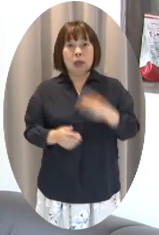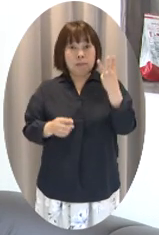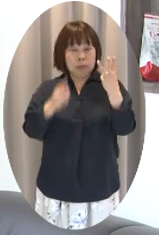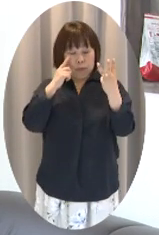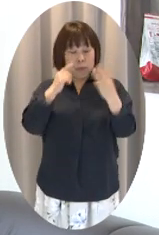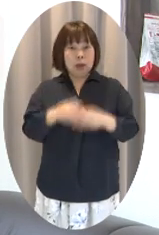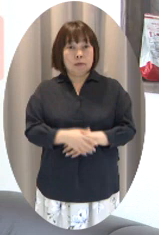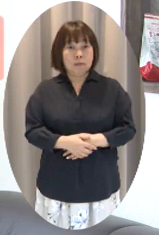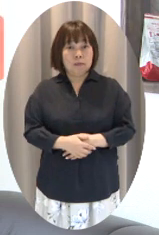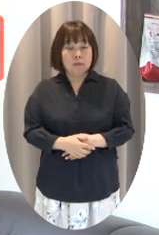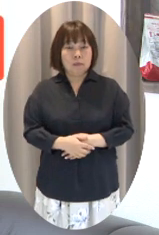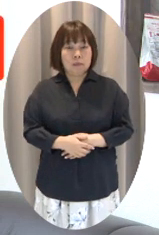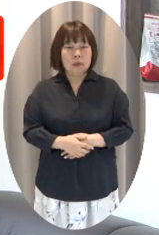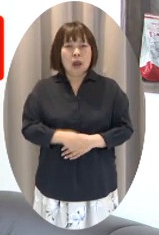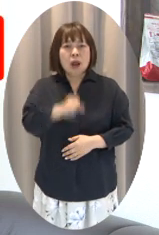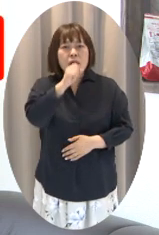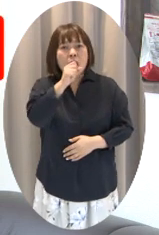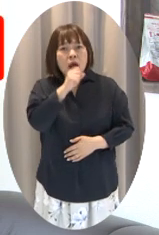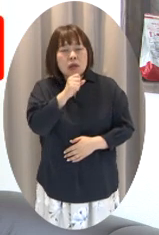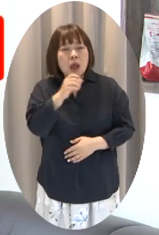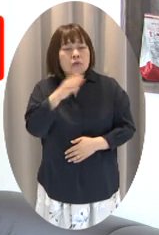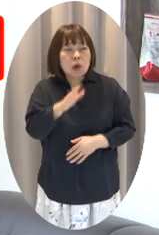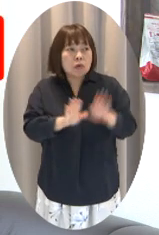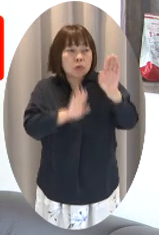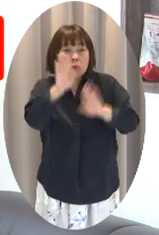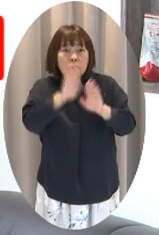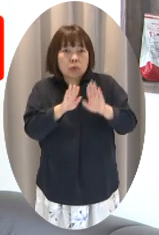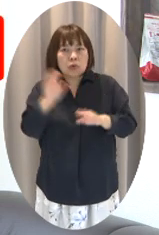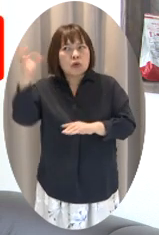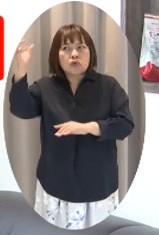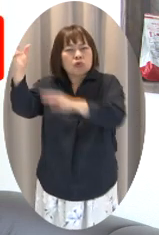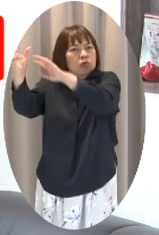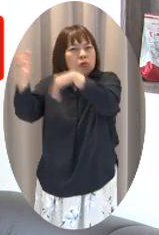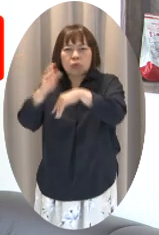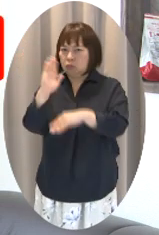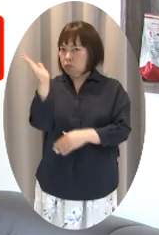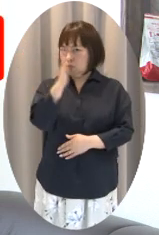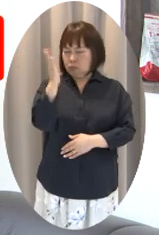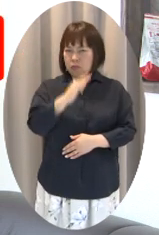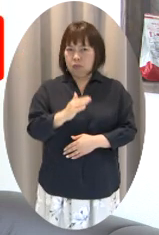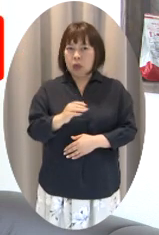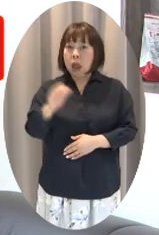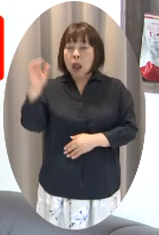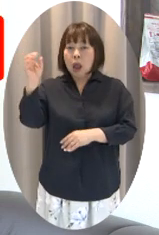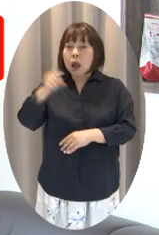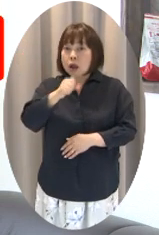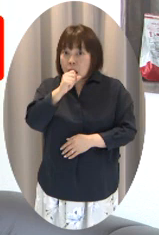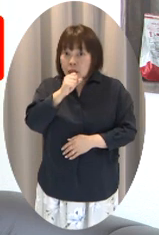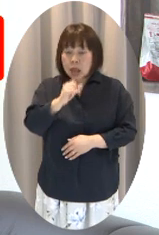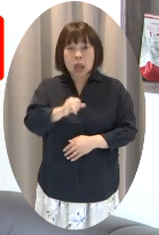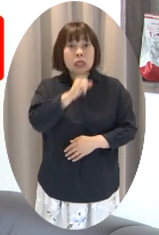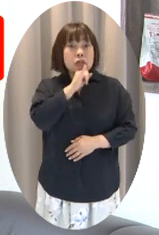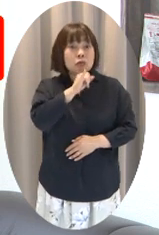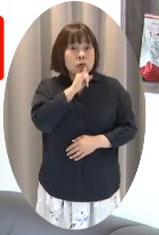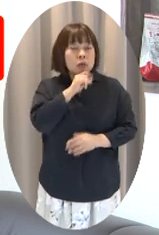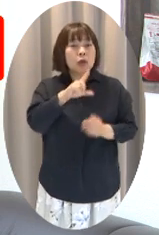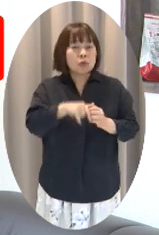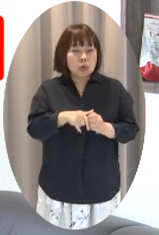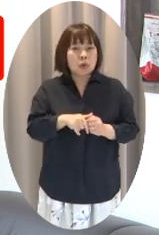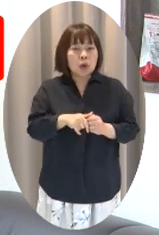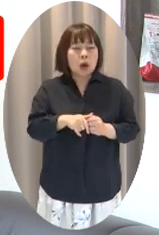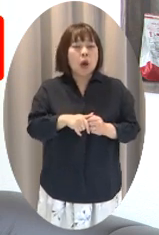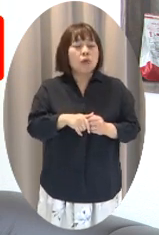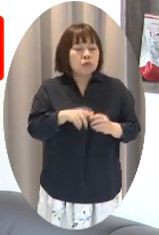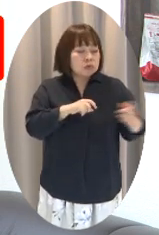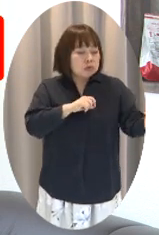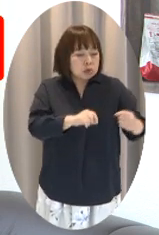3点目、風邪などの症状で陽性しない。風邪やインフルエンザの場合は大半の